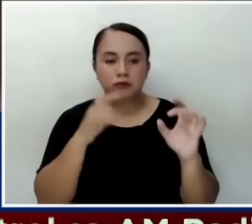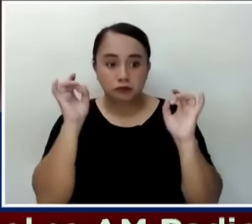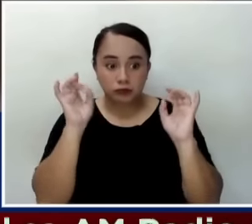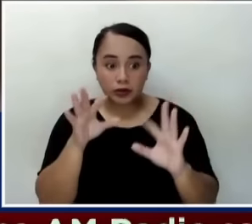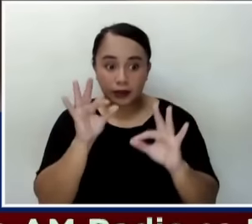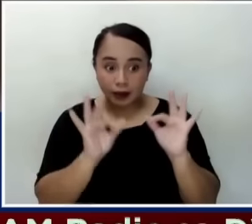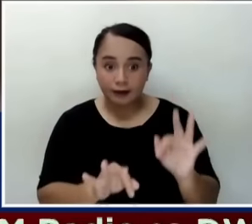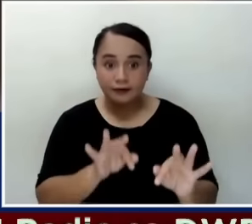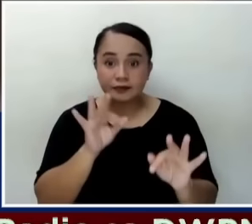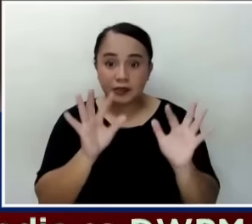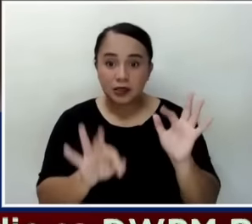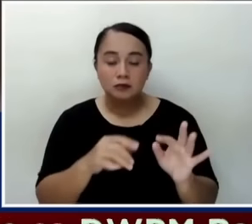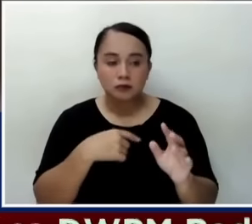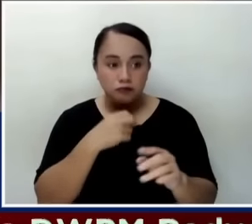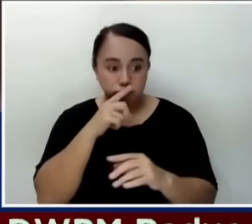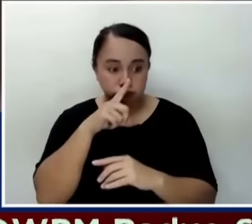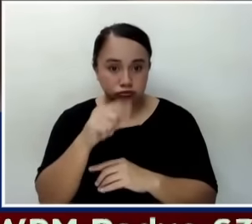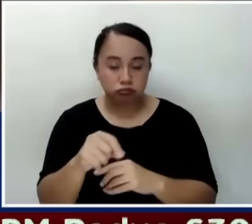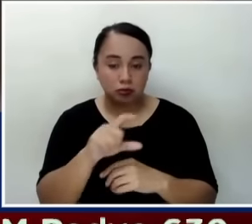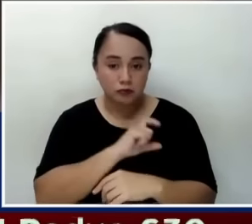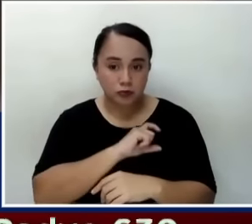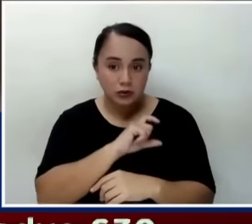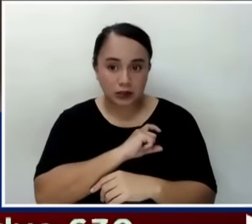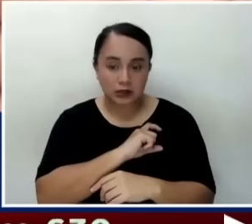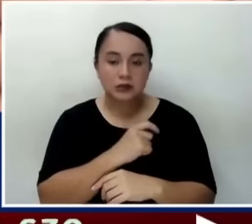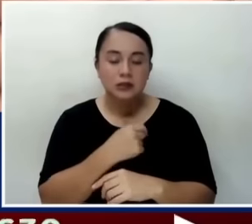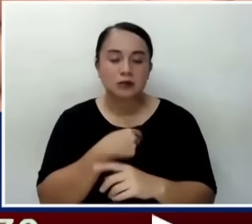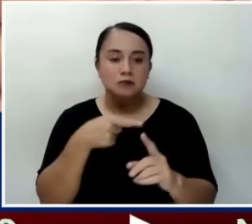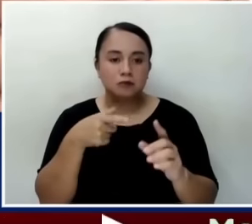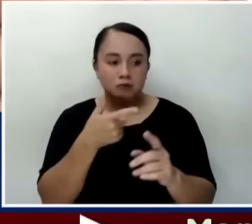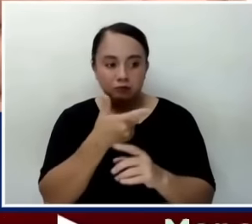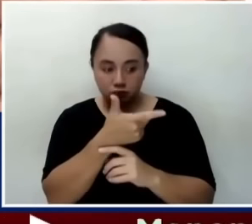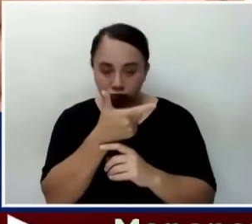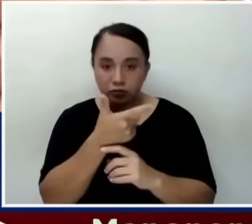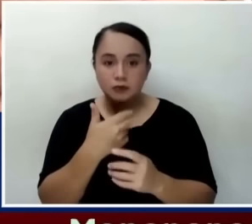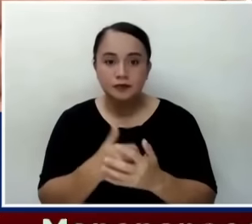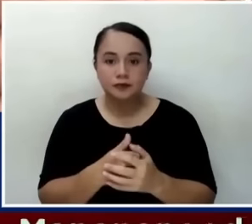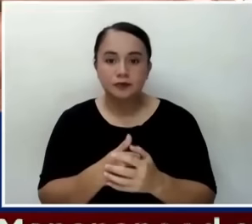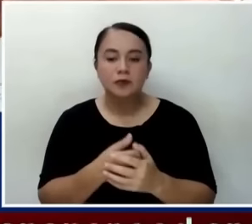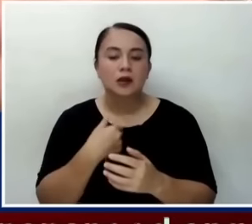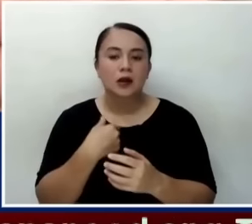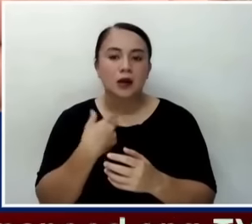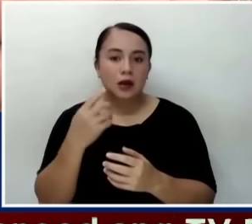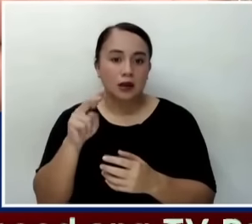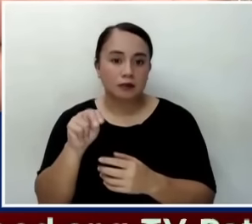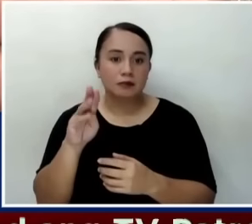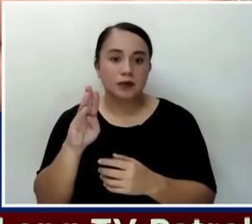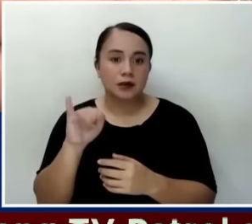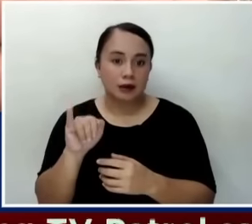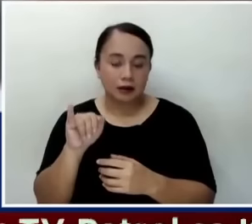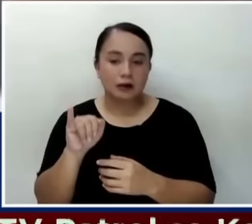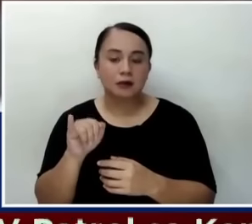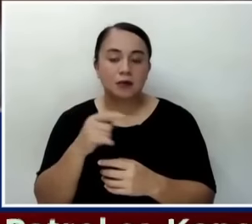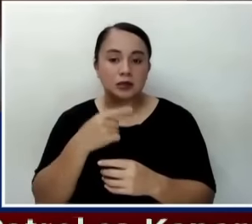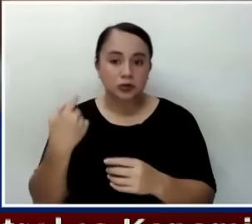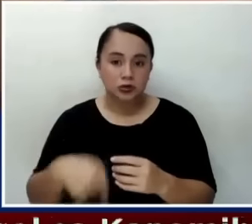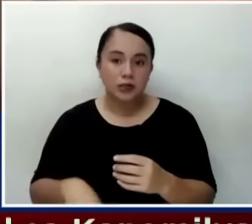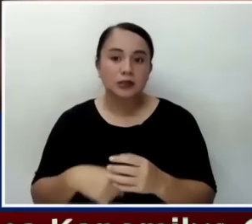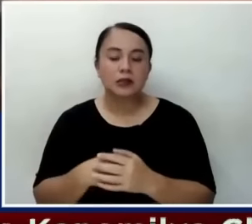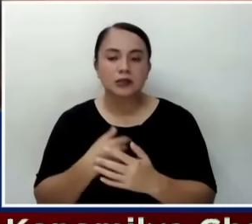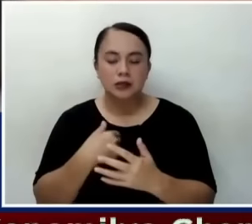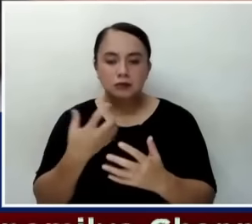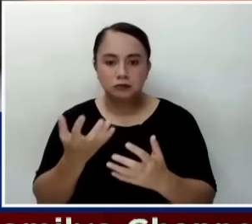ay nagsumbong sa pulis, siya ay papatayin. Hawak na ng NBI ang mga Chinese na sinampahan ng reklamong